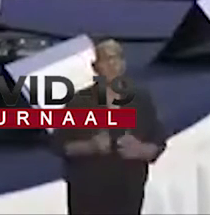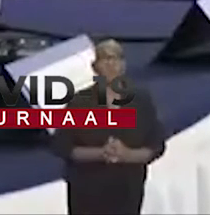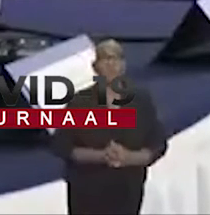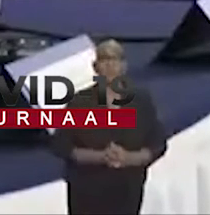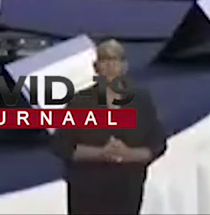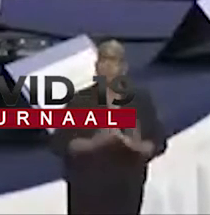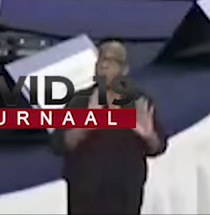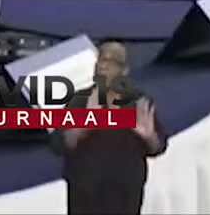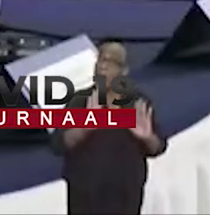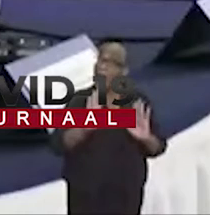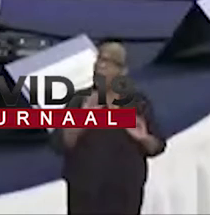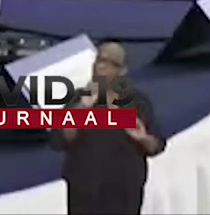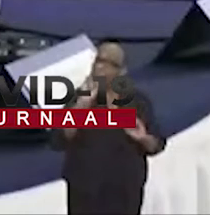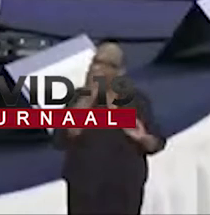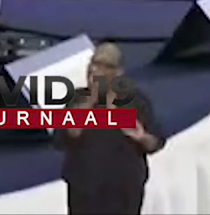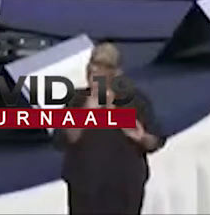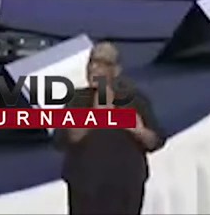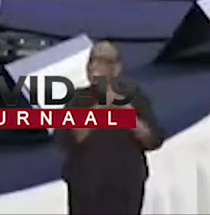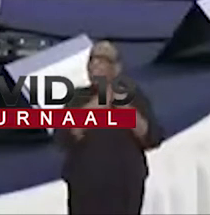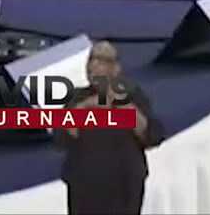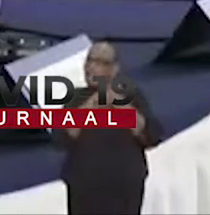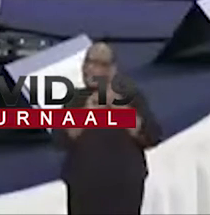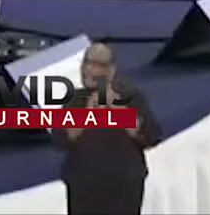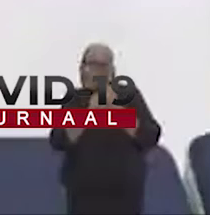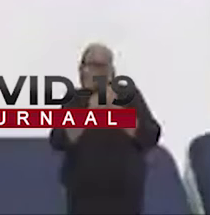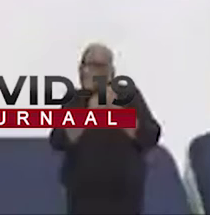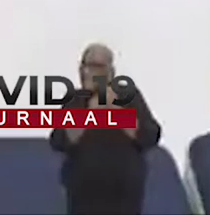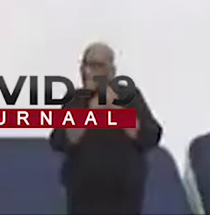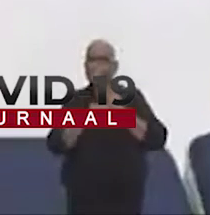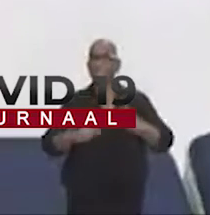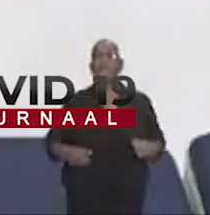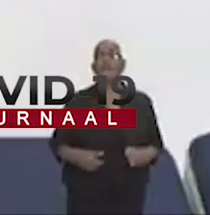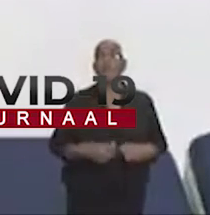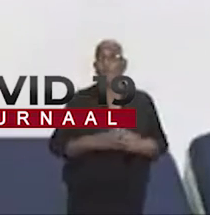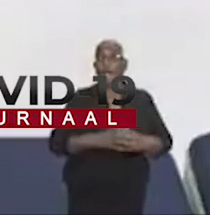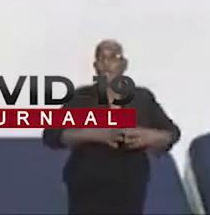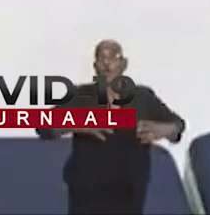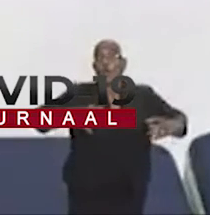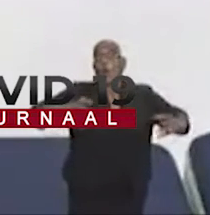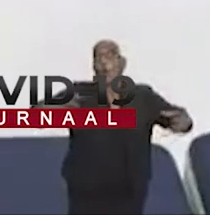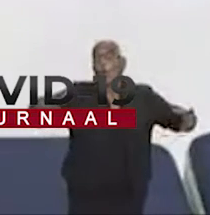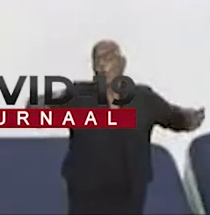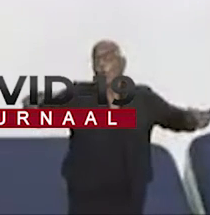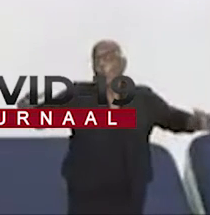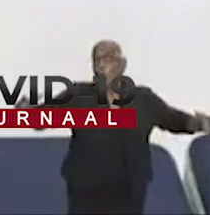de structuur. We gaan wat grotere sites openen. Vandaag was dus